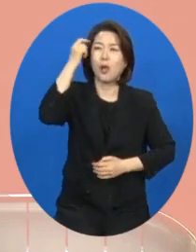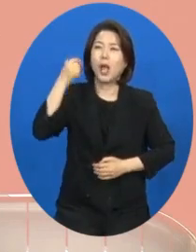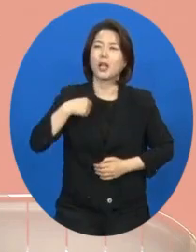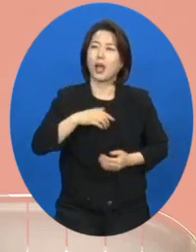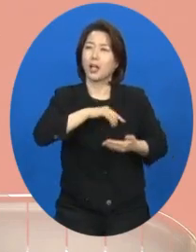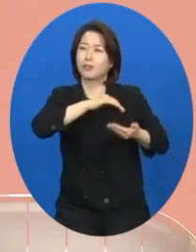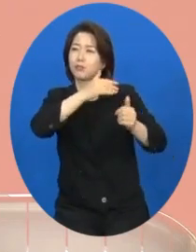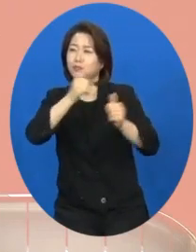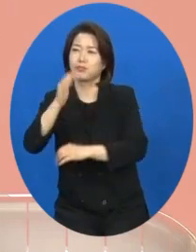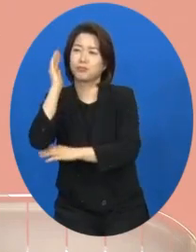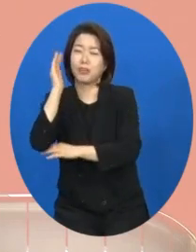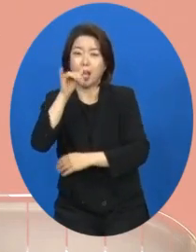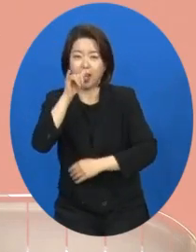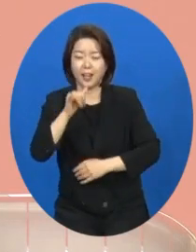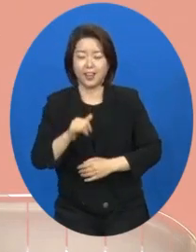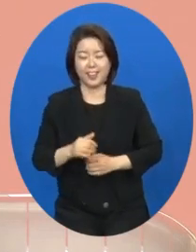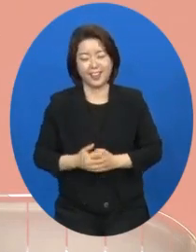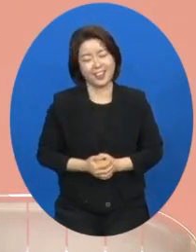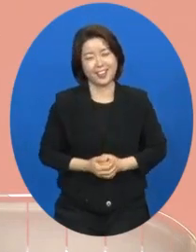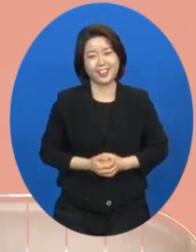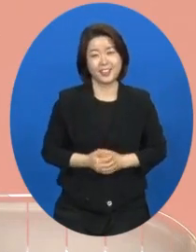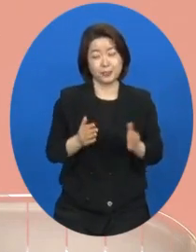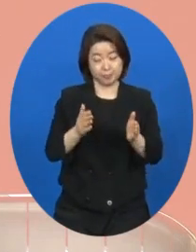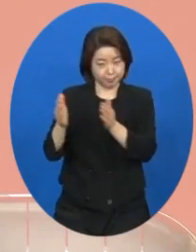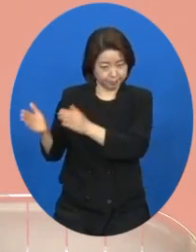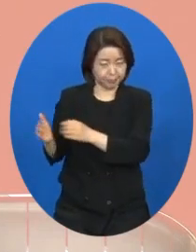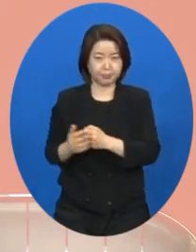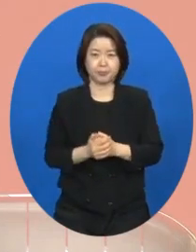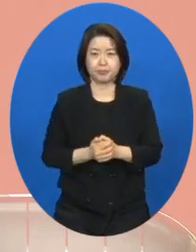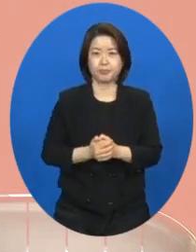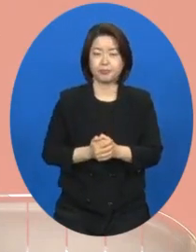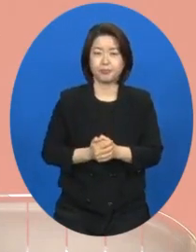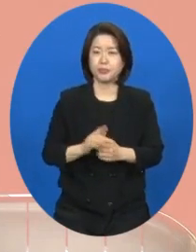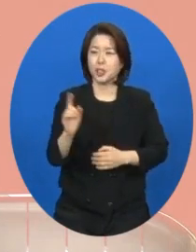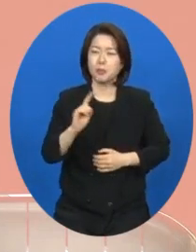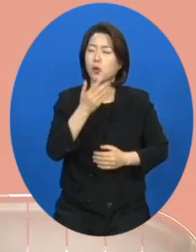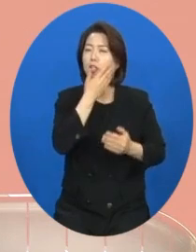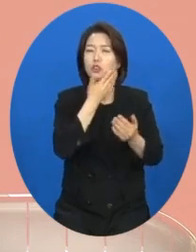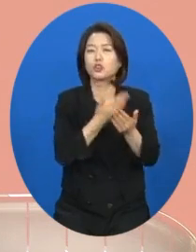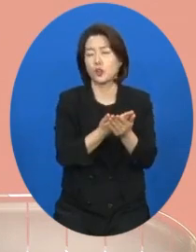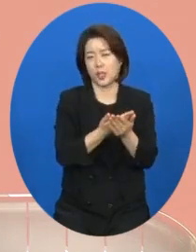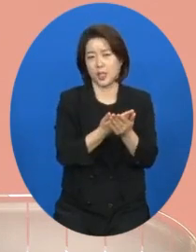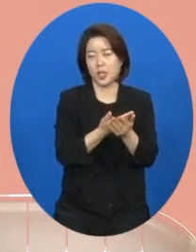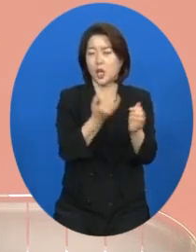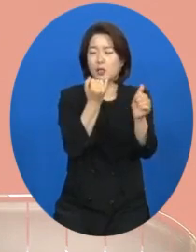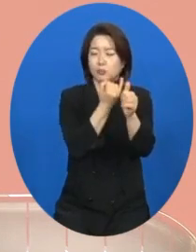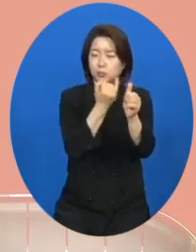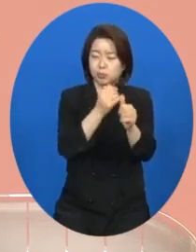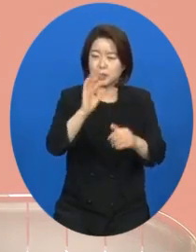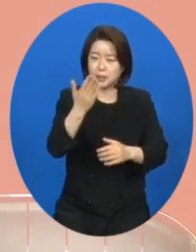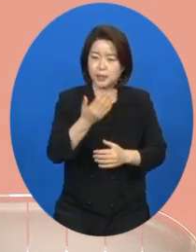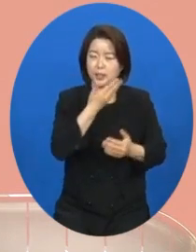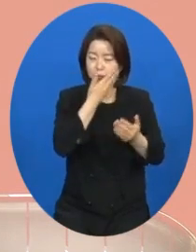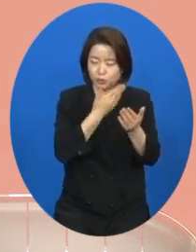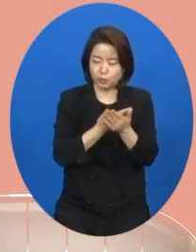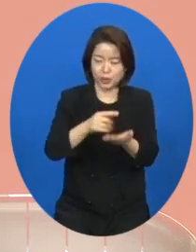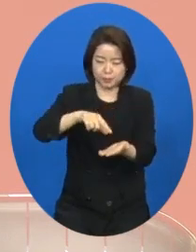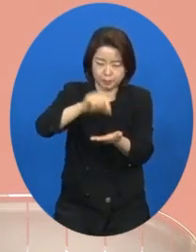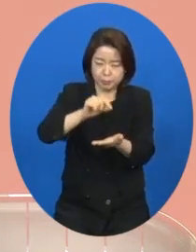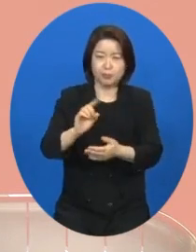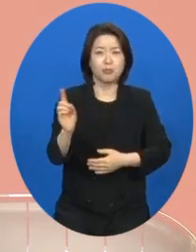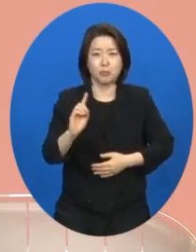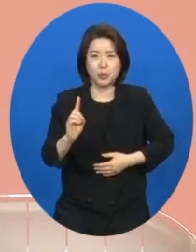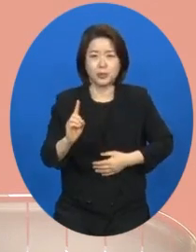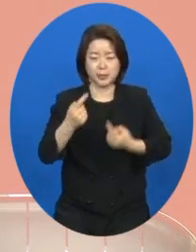정말 무엇이 중요한지, 결혼한다는 거, 부부가 된다는 것에 가장 중요한 핵심이 무엇인지는 제대로